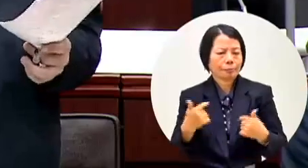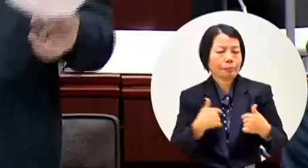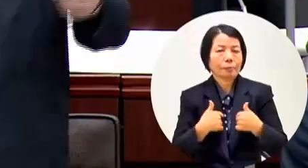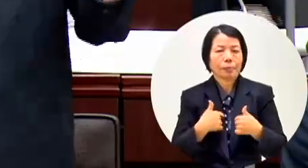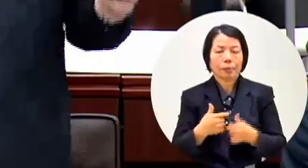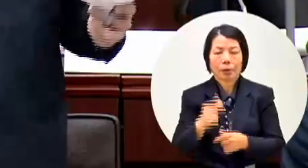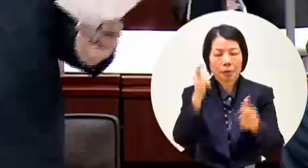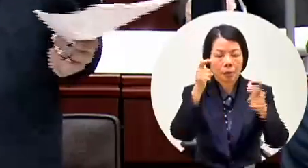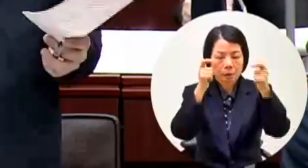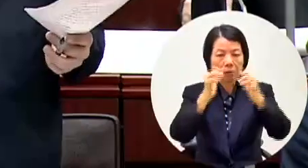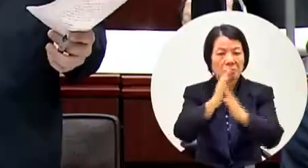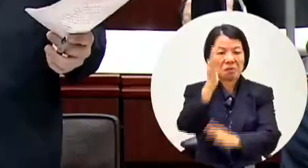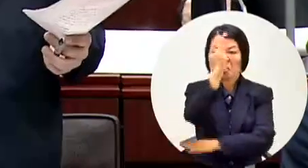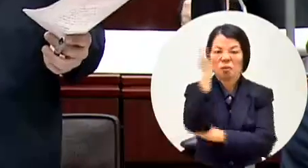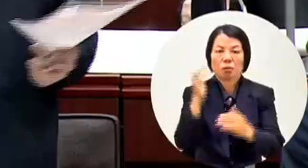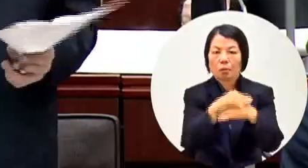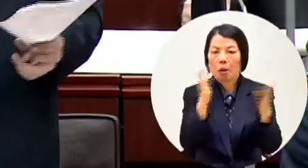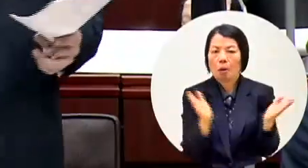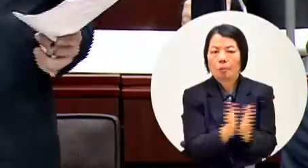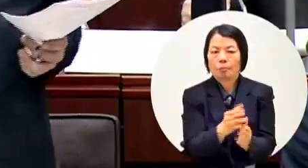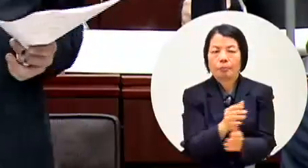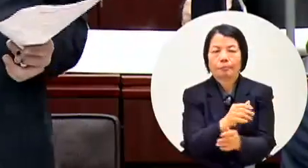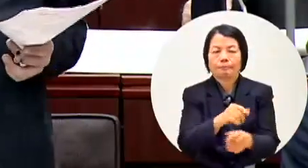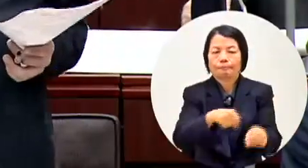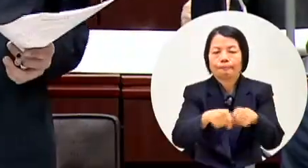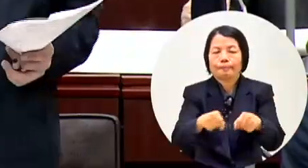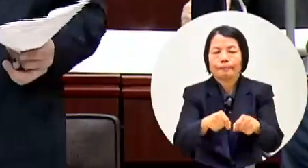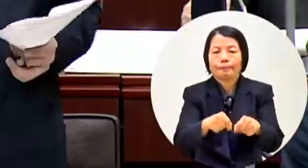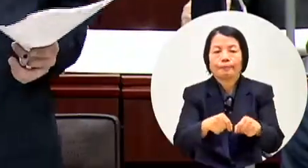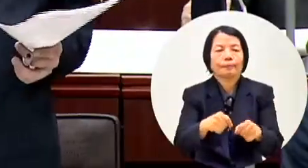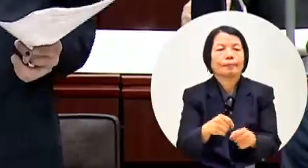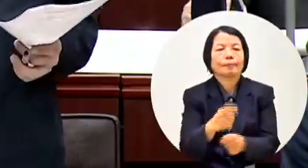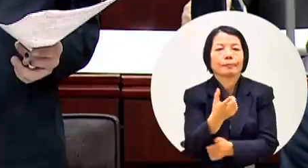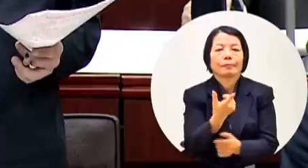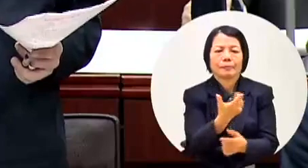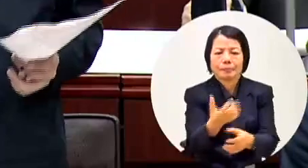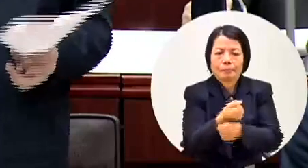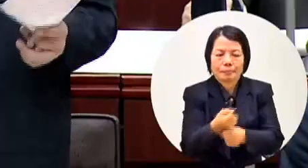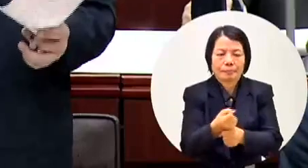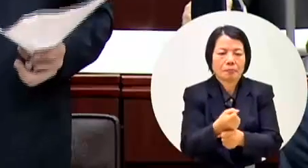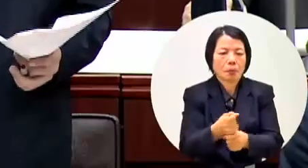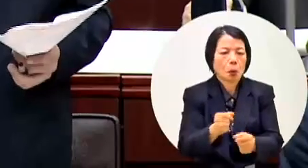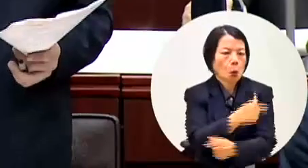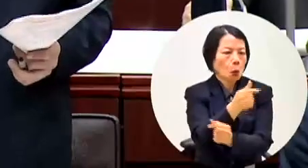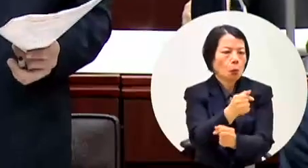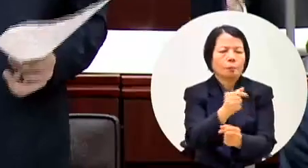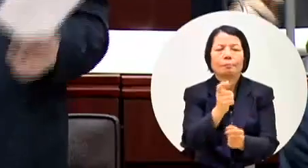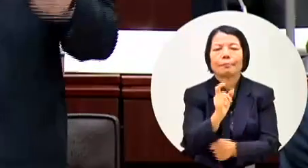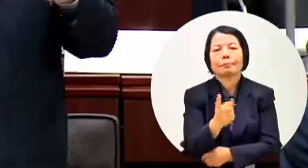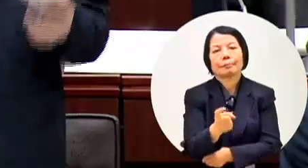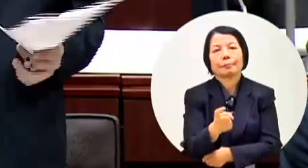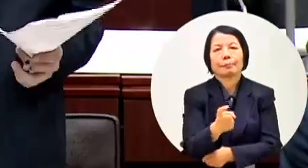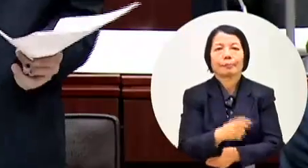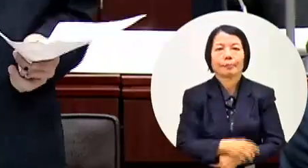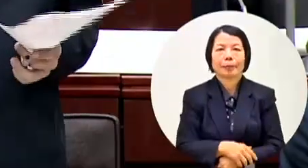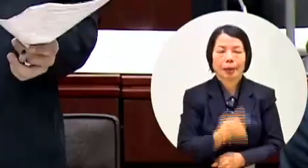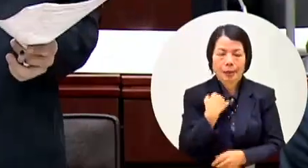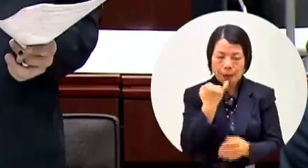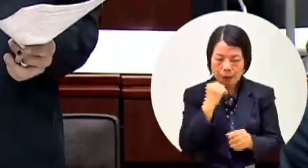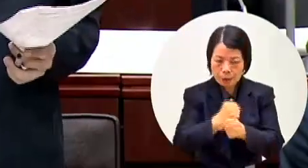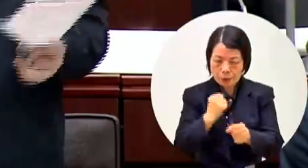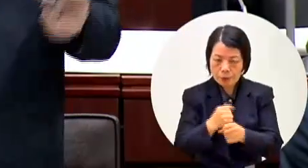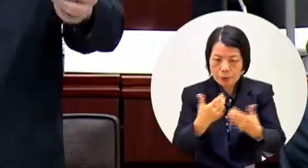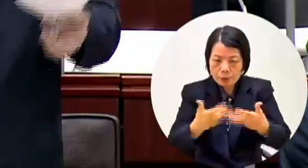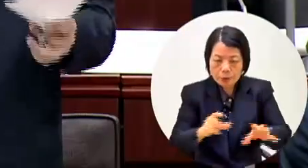呢？帮这些产业抢订单？各位讲给我听听看，绝对没有办法。可是我们知道，我们可以做企业界好